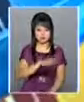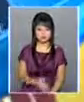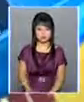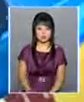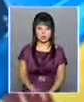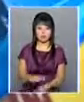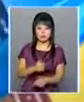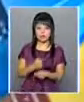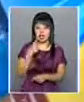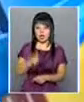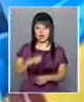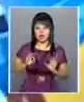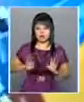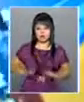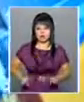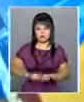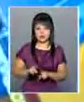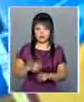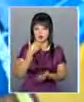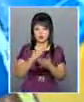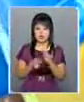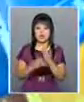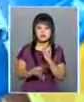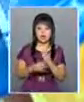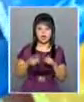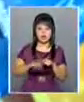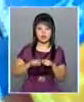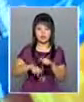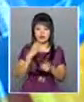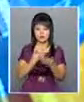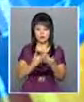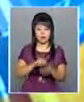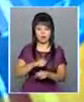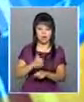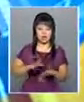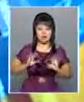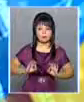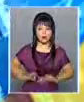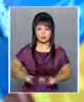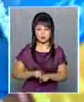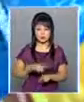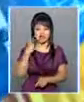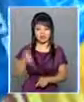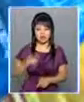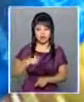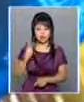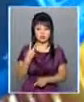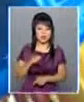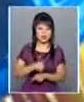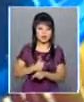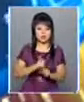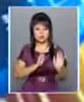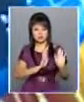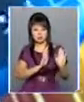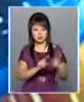Бас әскери прокуратура органдарының жеке құрамын аттестаттау аяқталды. Бұл сыннан бас әскери прокурор мен оның екі орынбасары сүрінбей өткен.